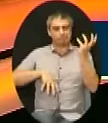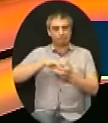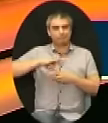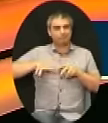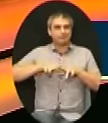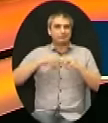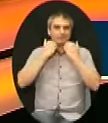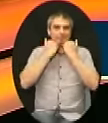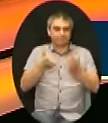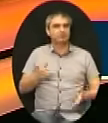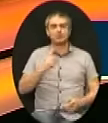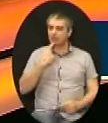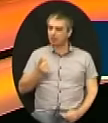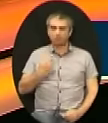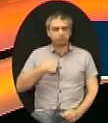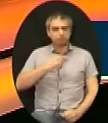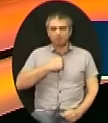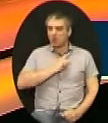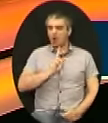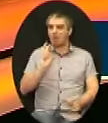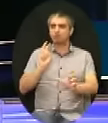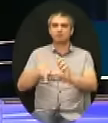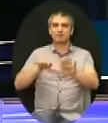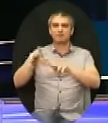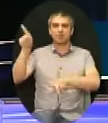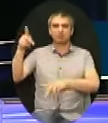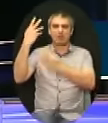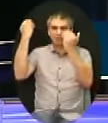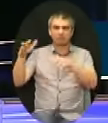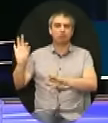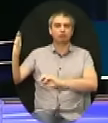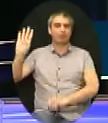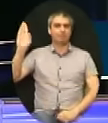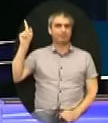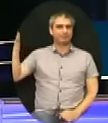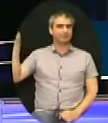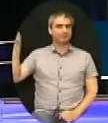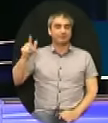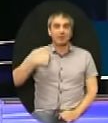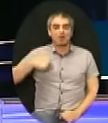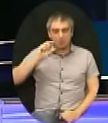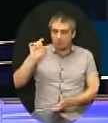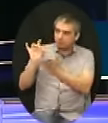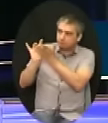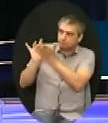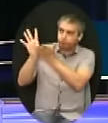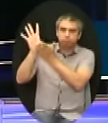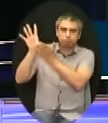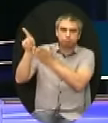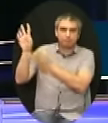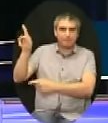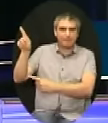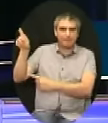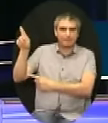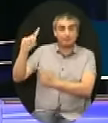שלנו. צריך להגיד ברור, אנחנו לא מצטרפים לממשלת הכישלון של נתניהו. אנחנו באנו להעיף את נתניהו,